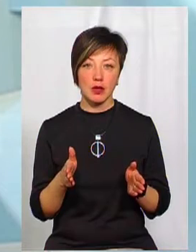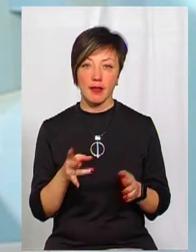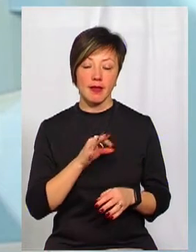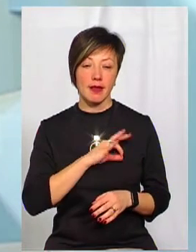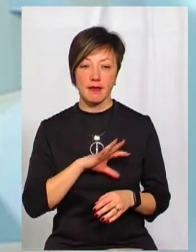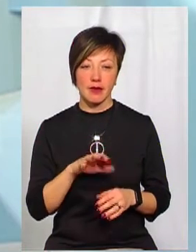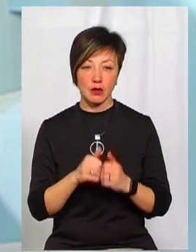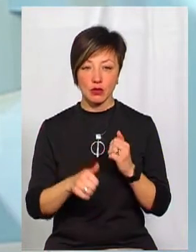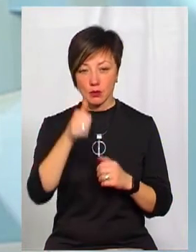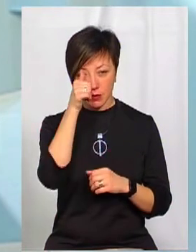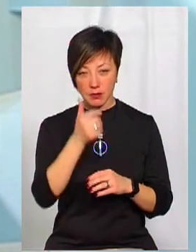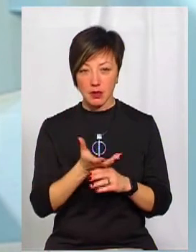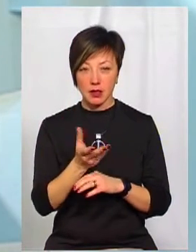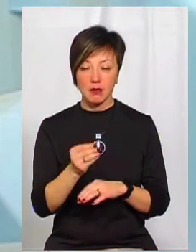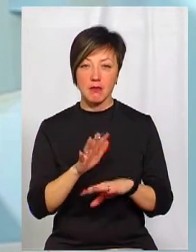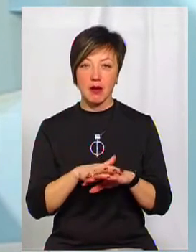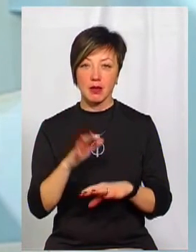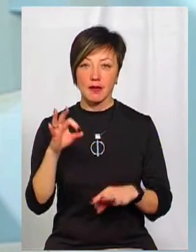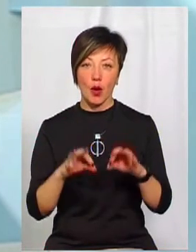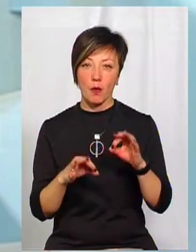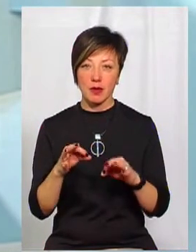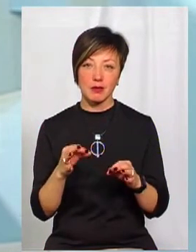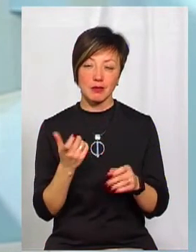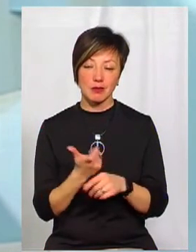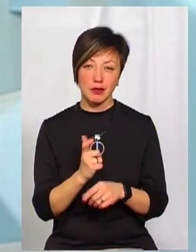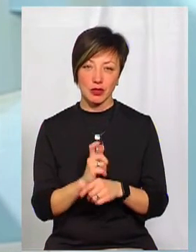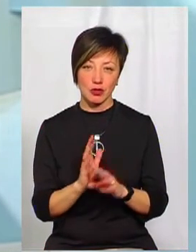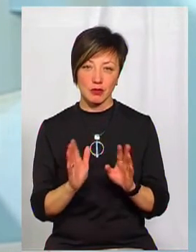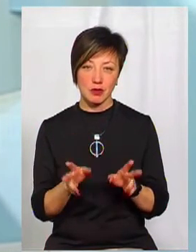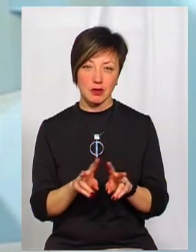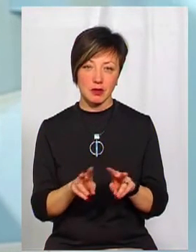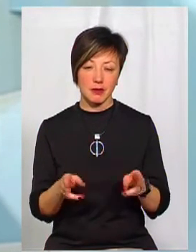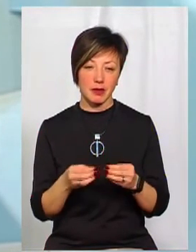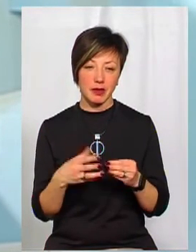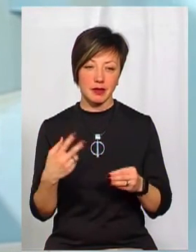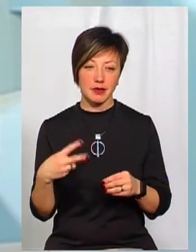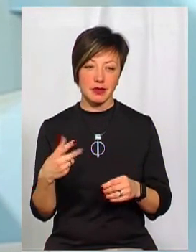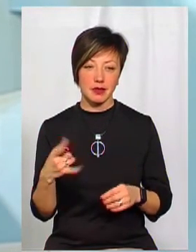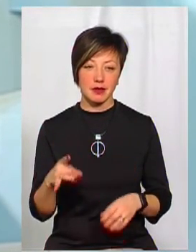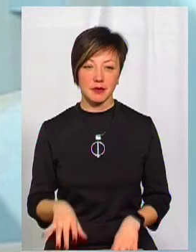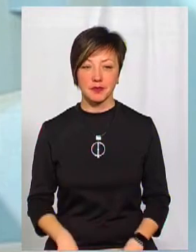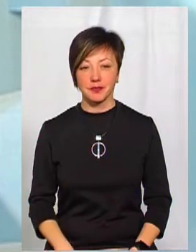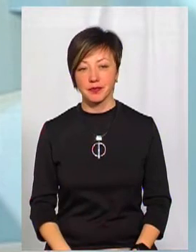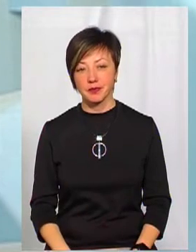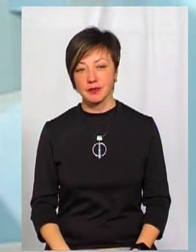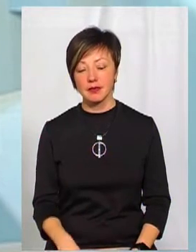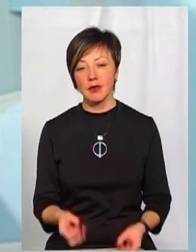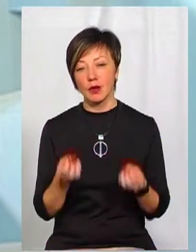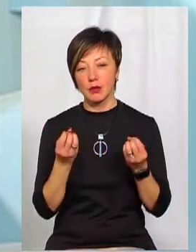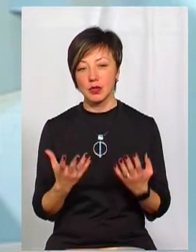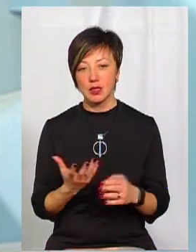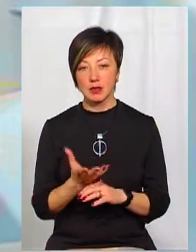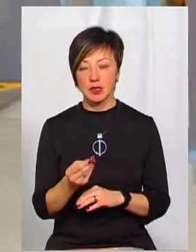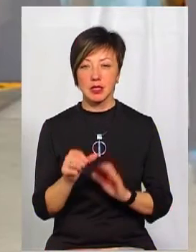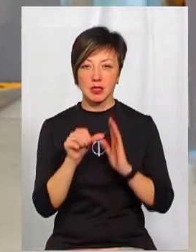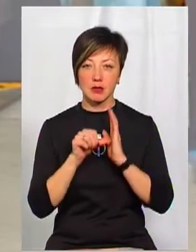абсолютно невигідно помісячно платити, тому що банківська комісія буде складати там так само порядка 15-20 гривень. Проще